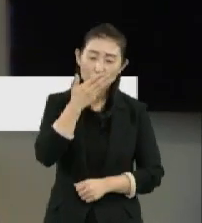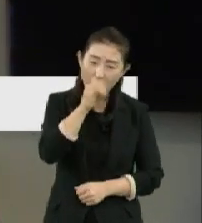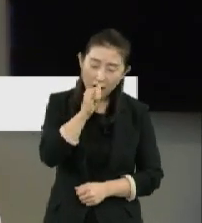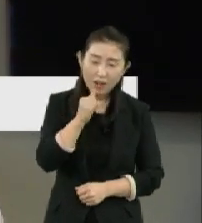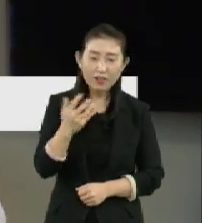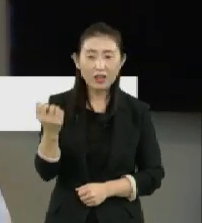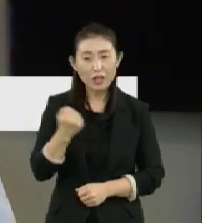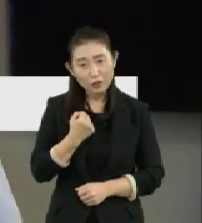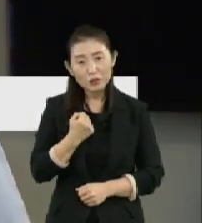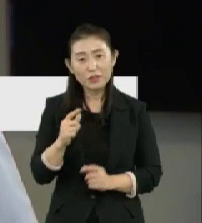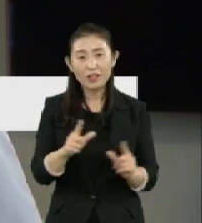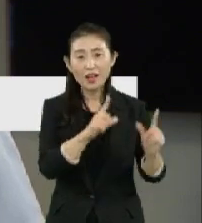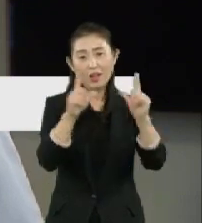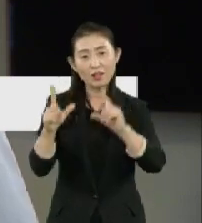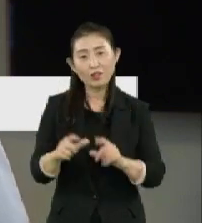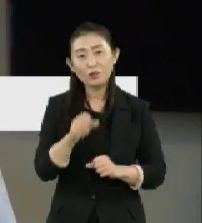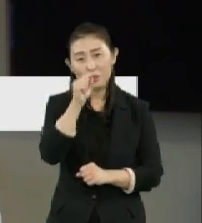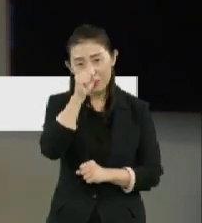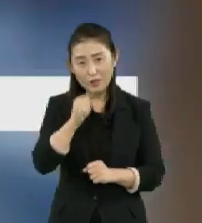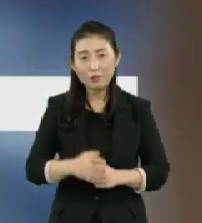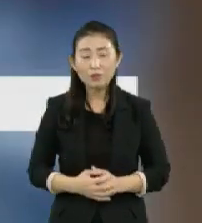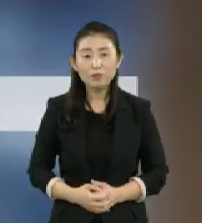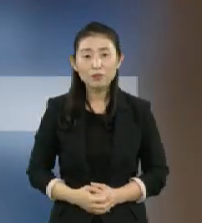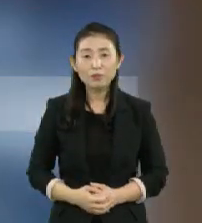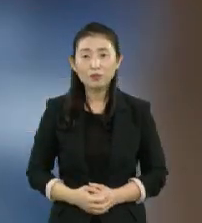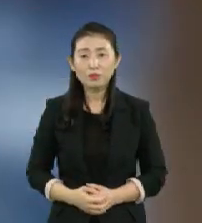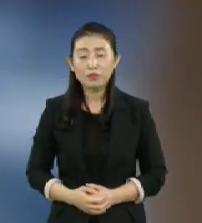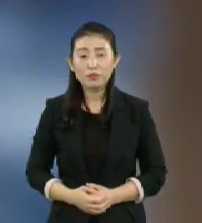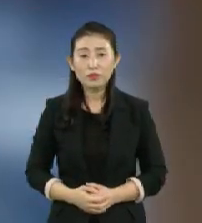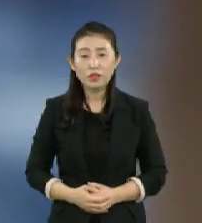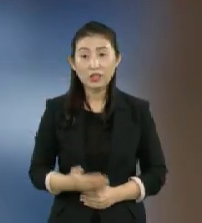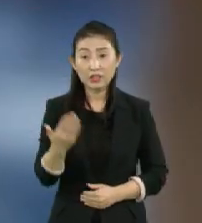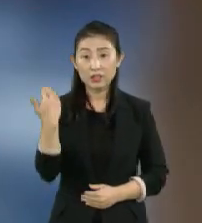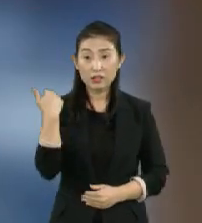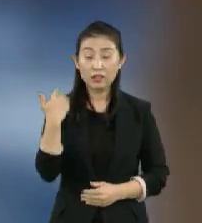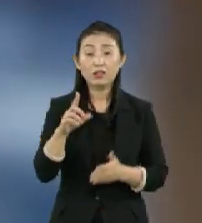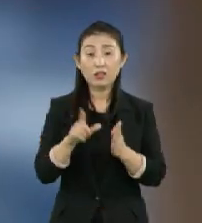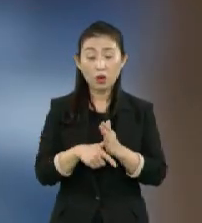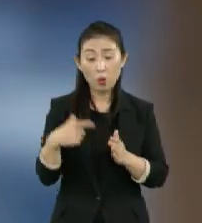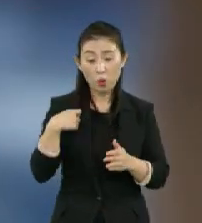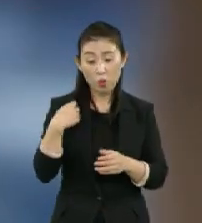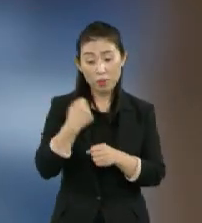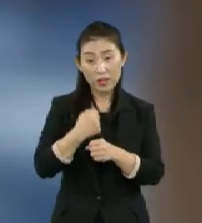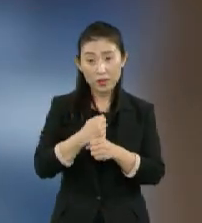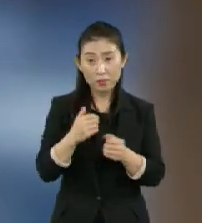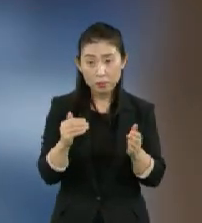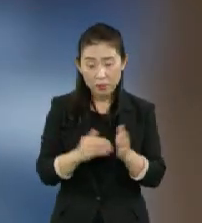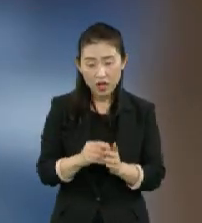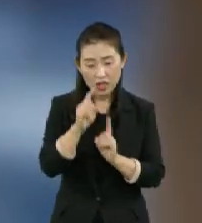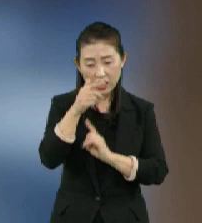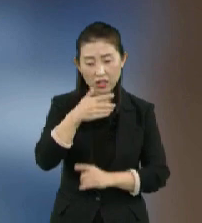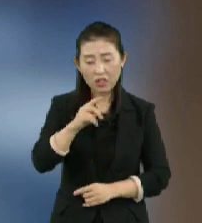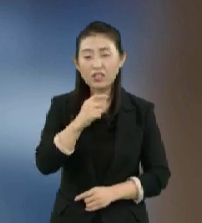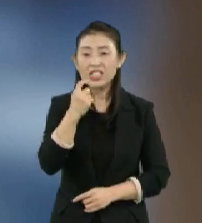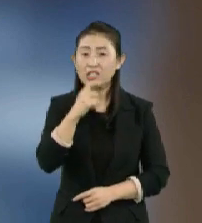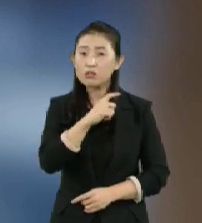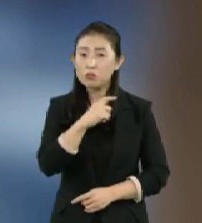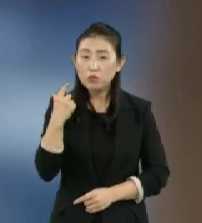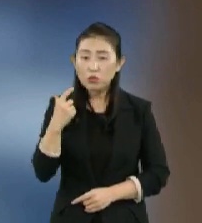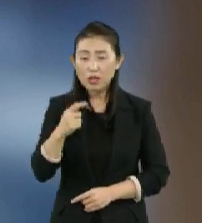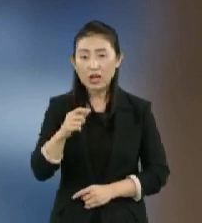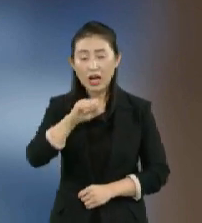가지고 사셨으면 좋겠다는 게 저희의 최종 목표입니다. 지난 시즌에는 제작한 의류를 이태석 재단을 통해